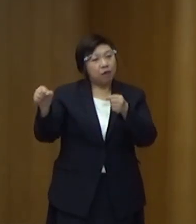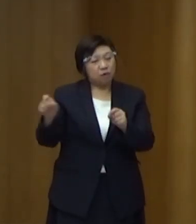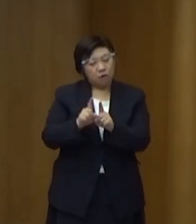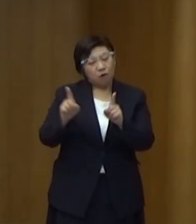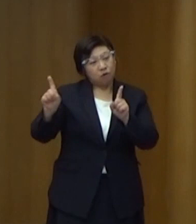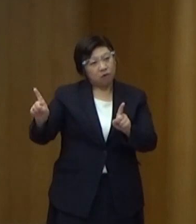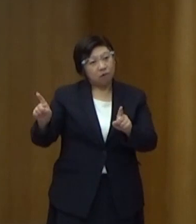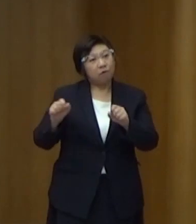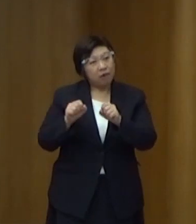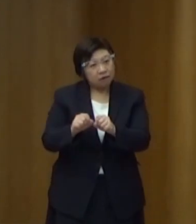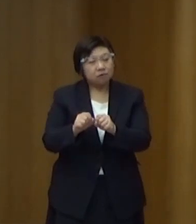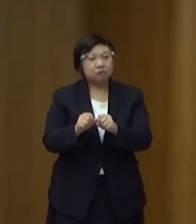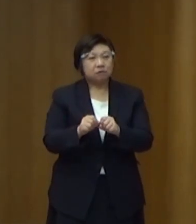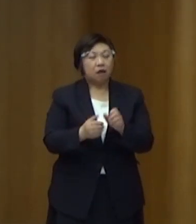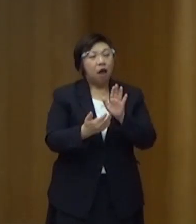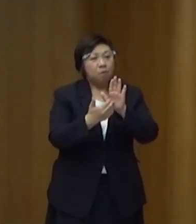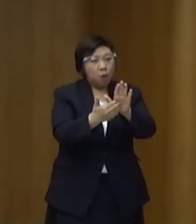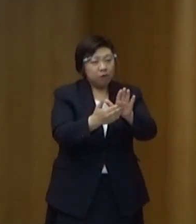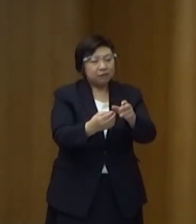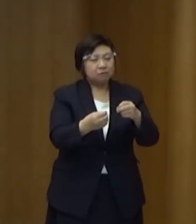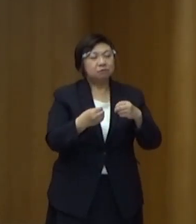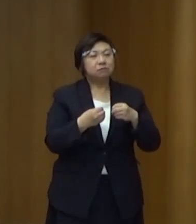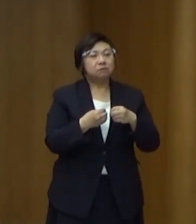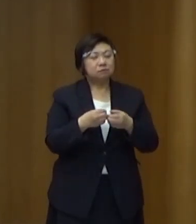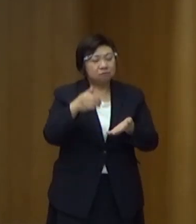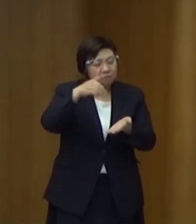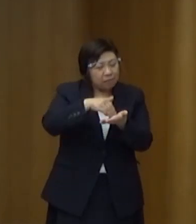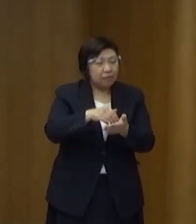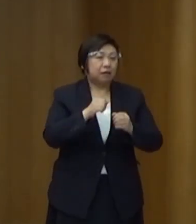動の徹底をお願いをしたいと思います。